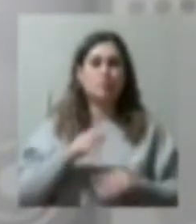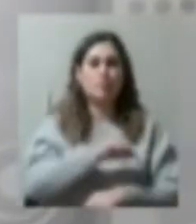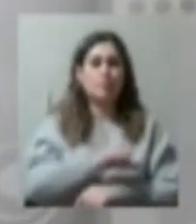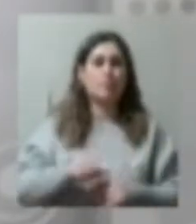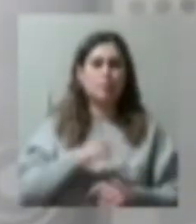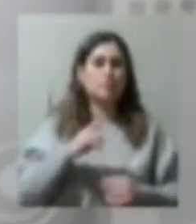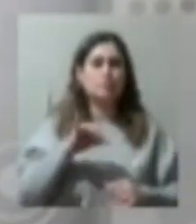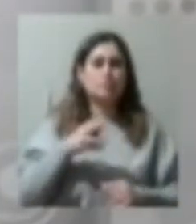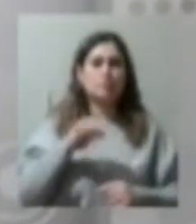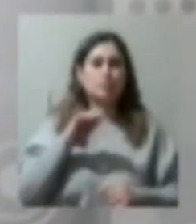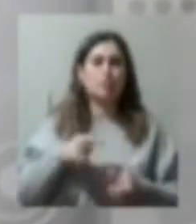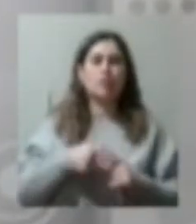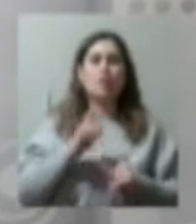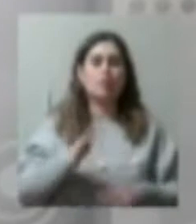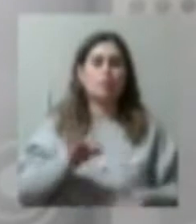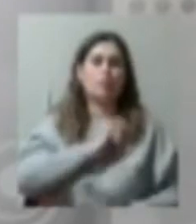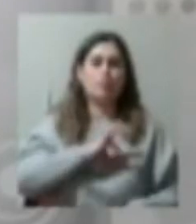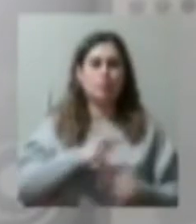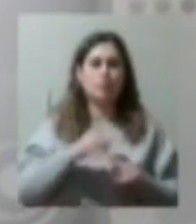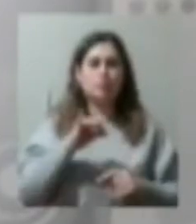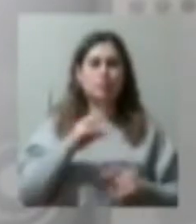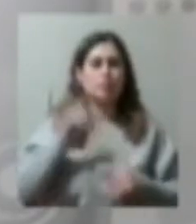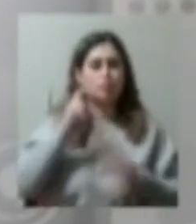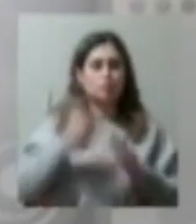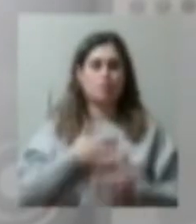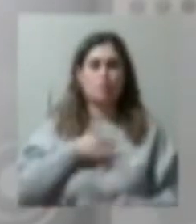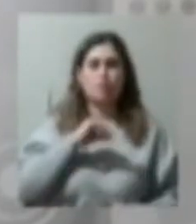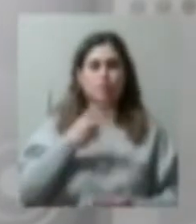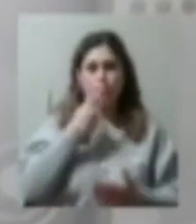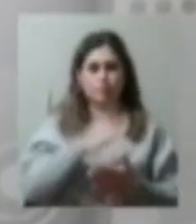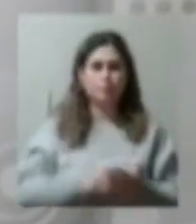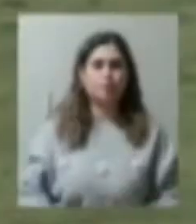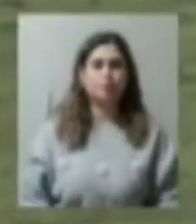пунктів. Як будуть використовувати ділянки, з'ясовували кореспонденти Суспільного.